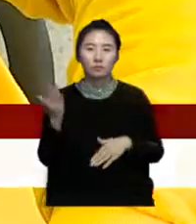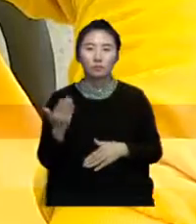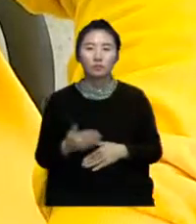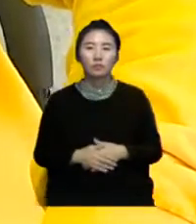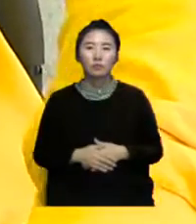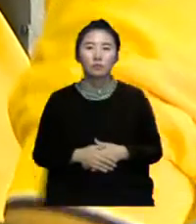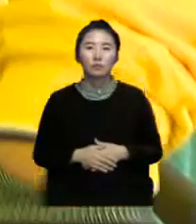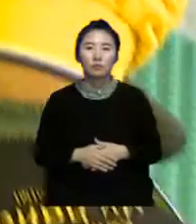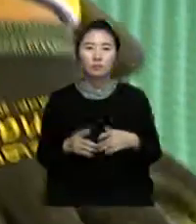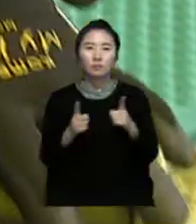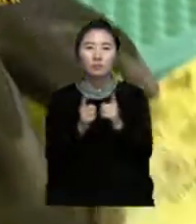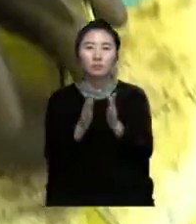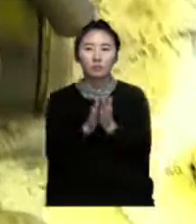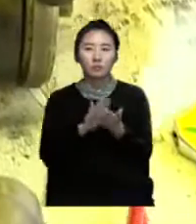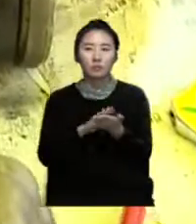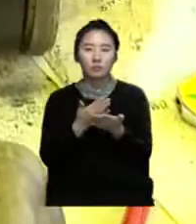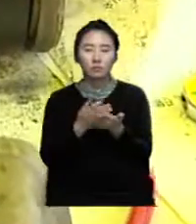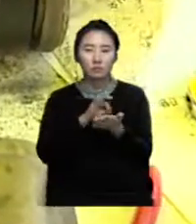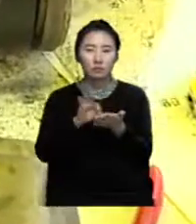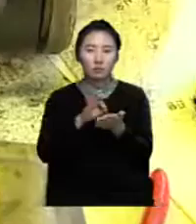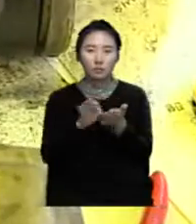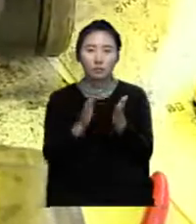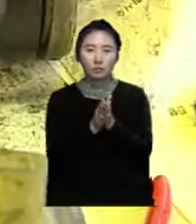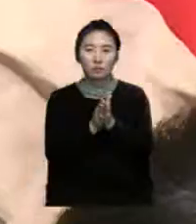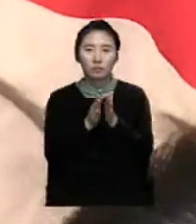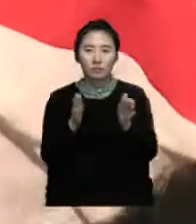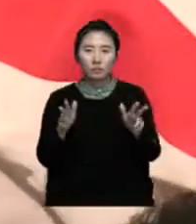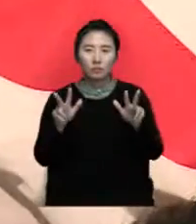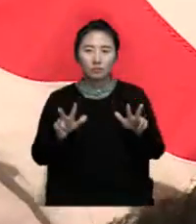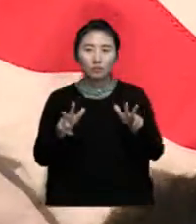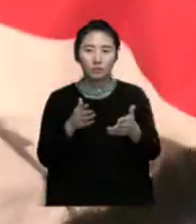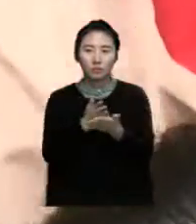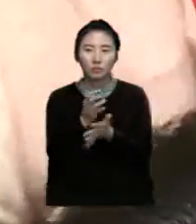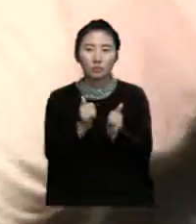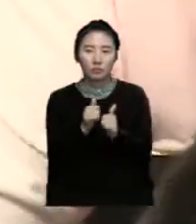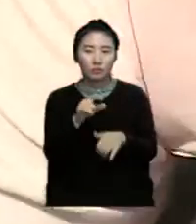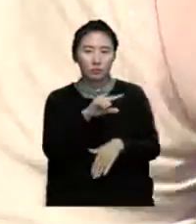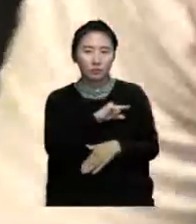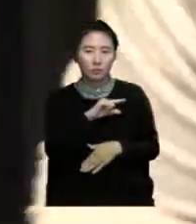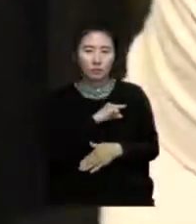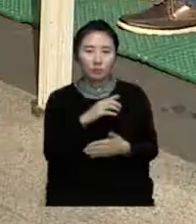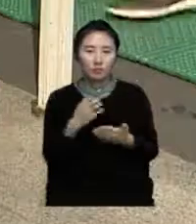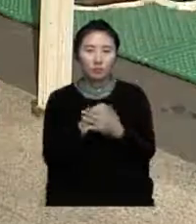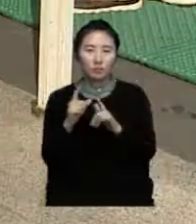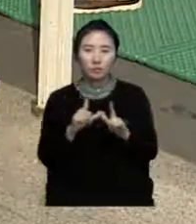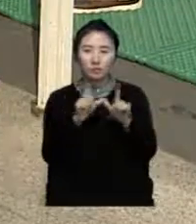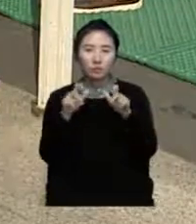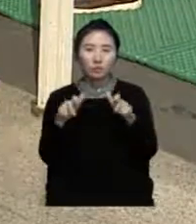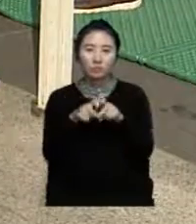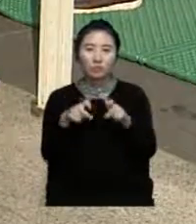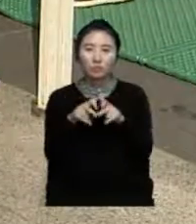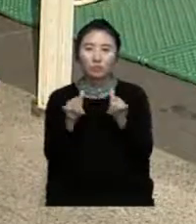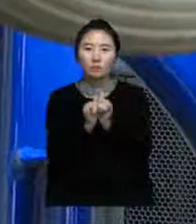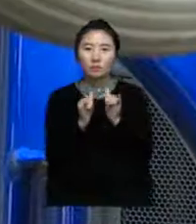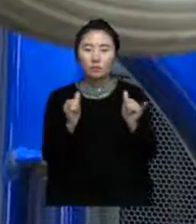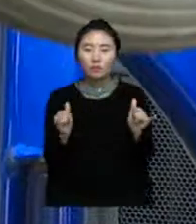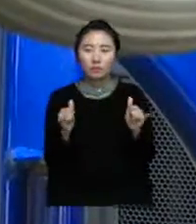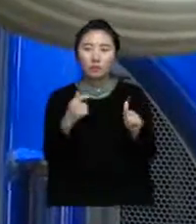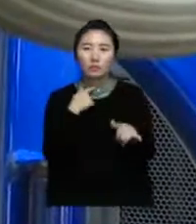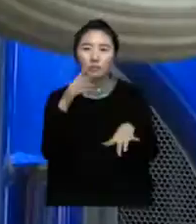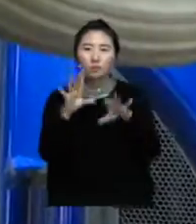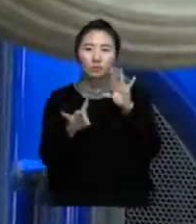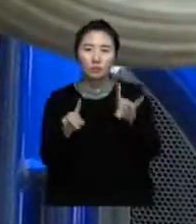합니다. 직접 고쳐 쓰는 것에서 시작해 이젠 전문가란 이름으로 살아가는 장애인들.